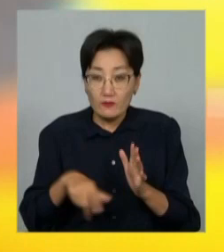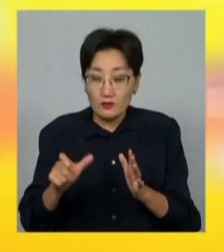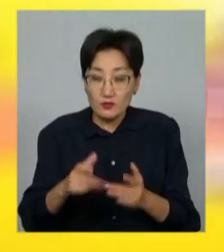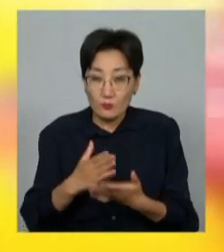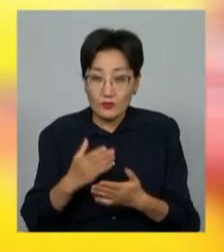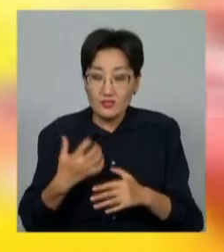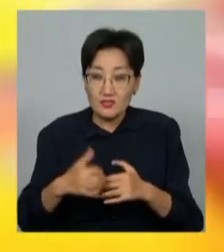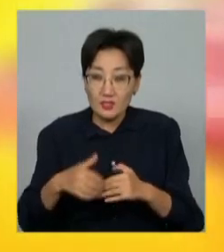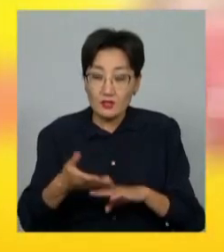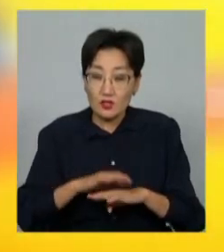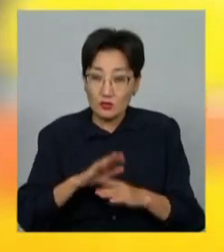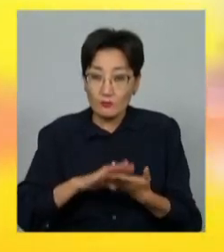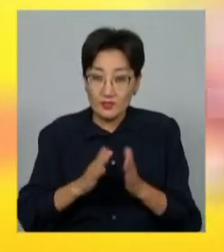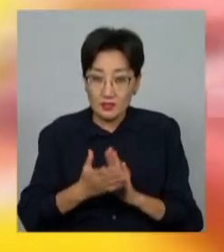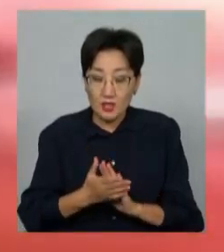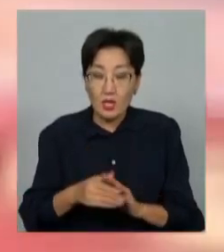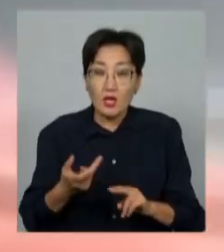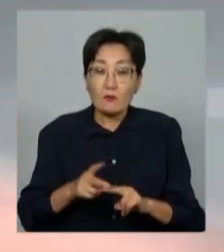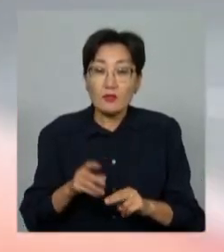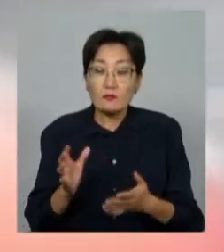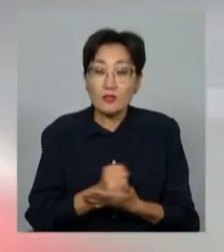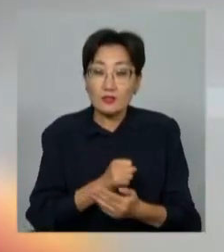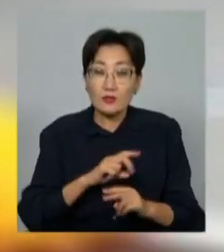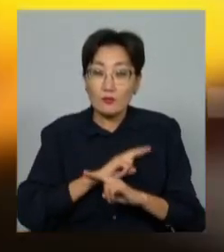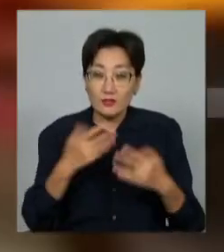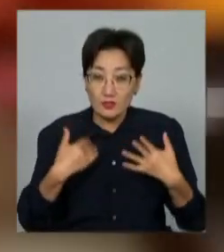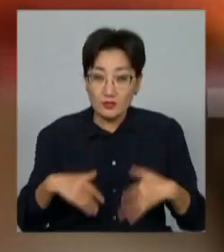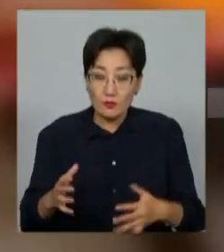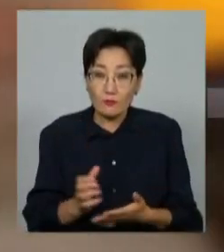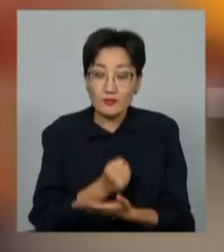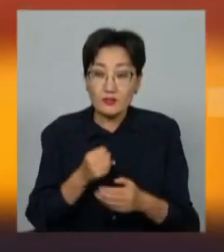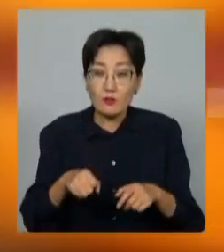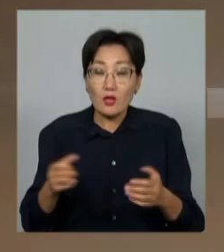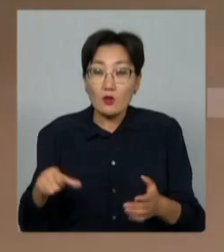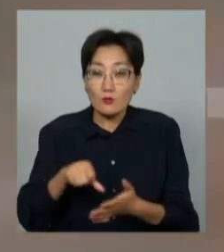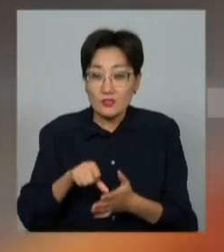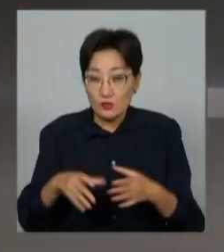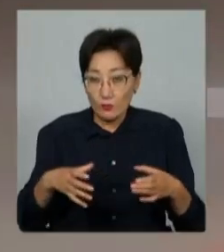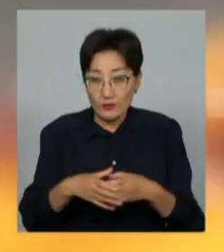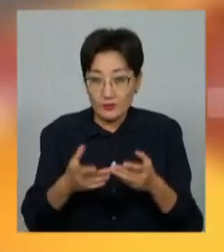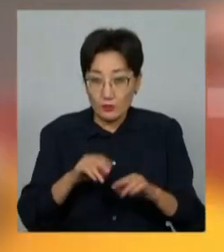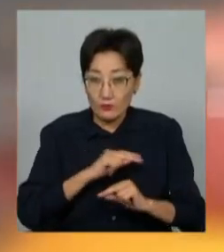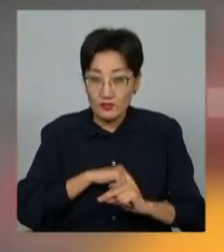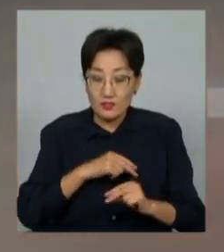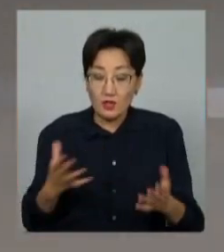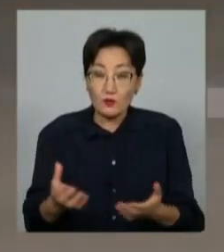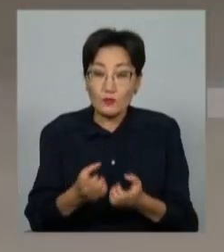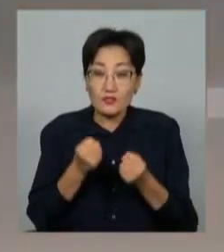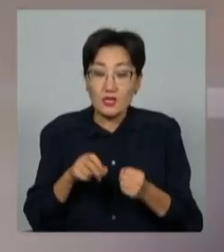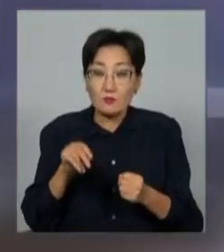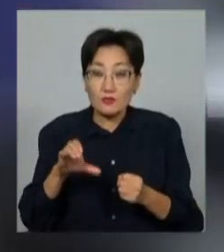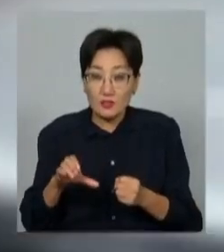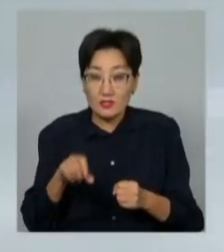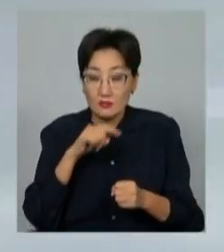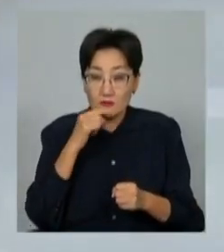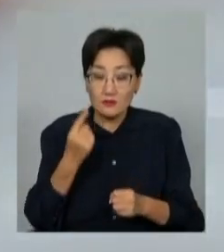находятся в среднетяжелом состоянии. Найти тела погибших помогли спасенные участники группы. На месте работают спасатели МЧС